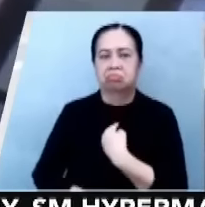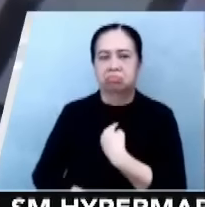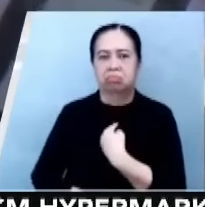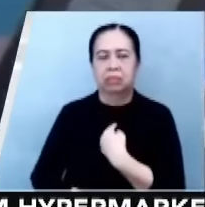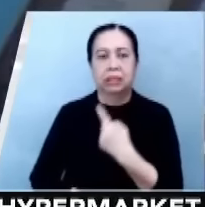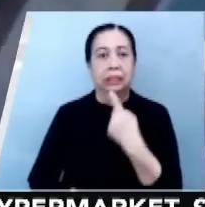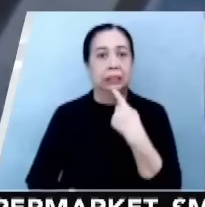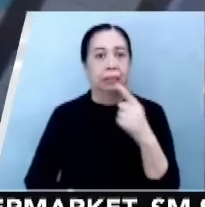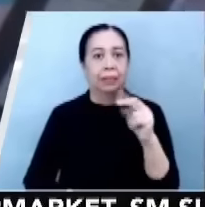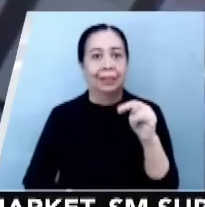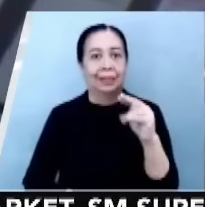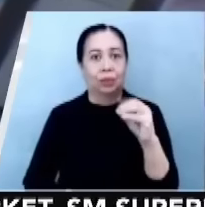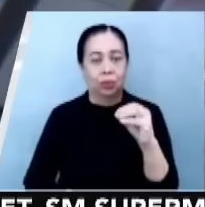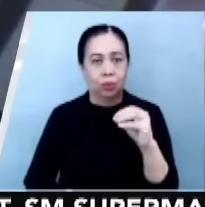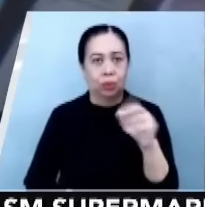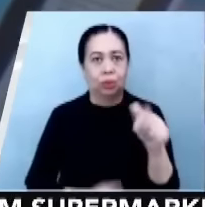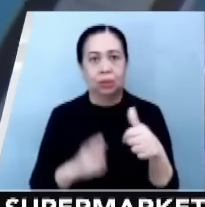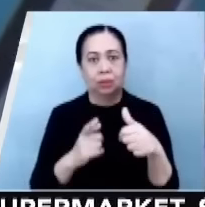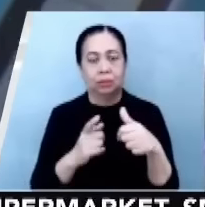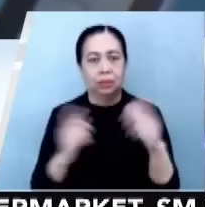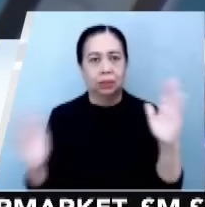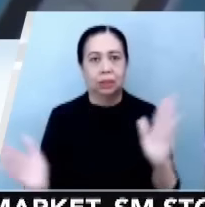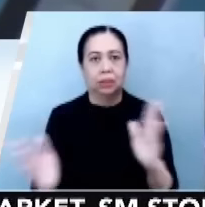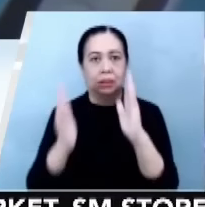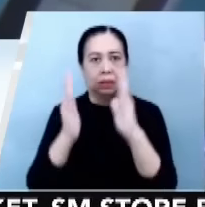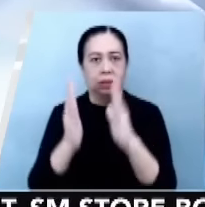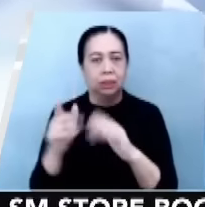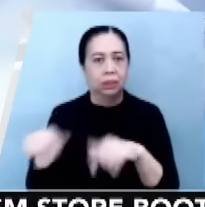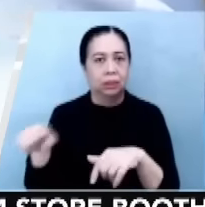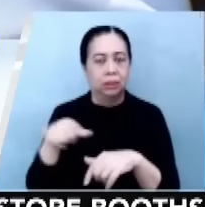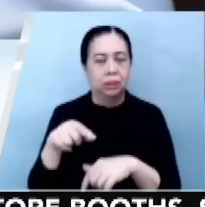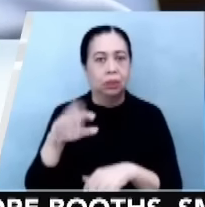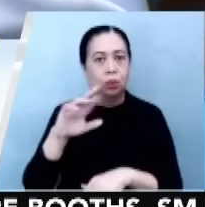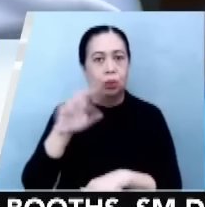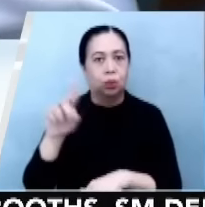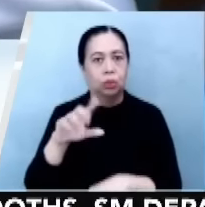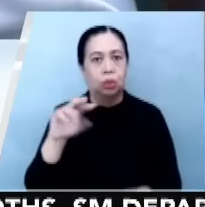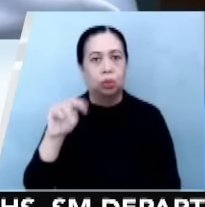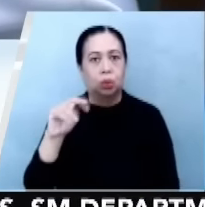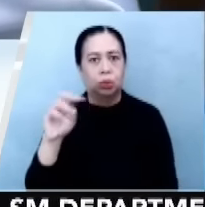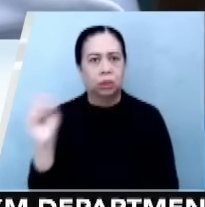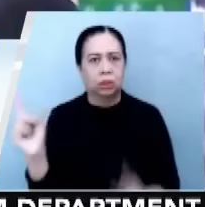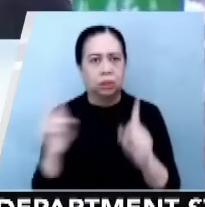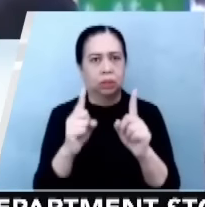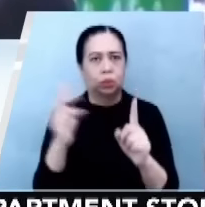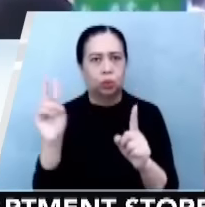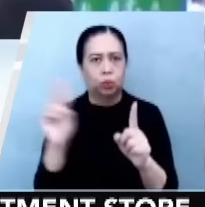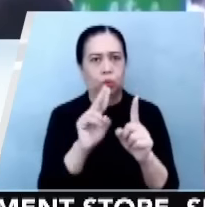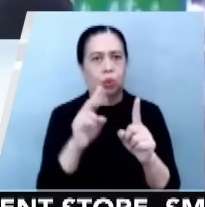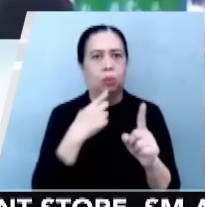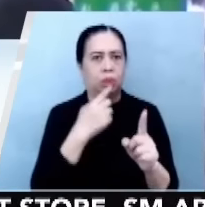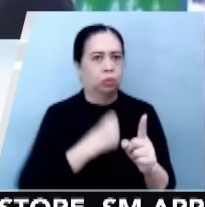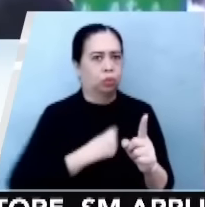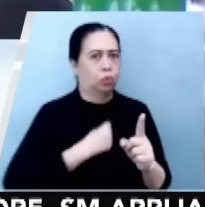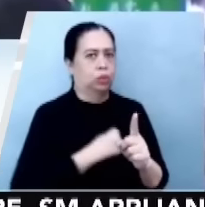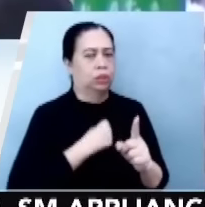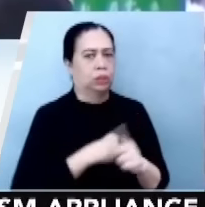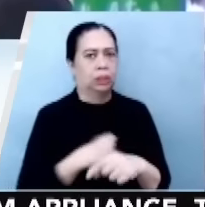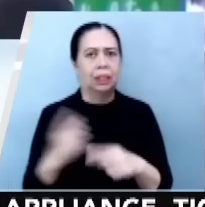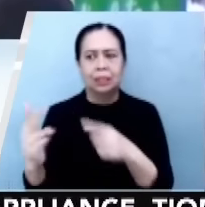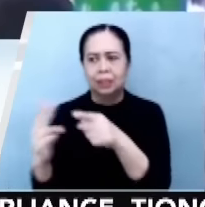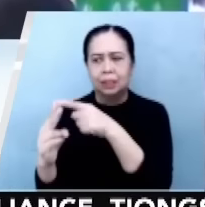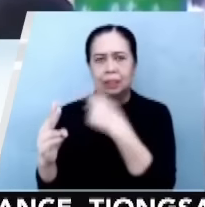Nino, sa naunang paghaharap nila nina Cruz at Nones, nagsorry sa kanyang dalawa. Umiiyak sila nung nagsorry